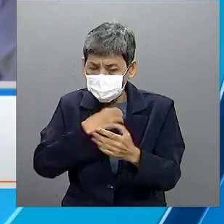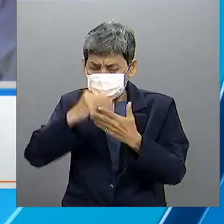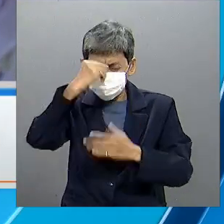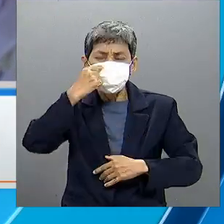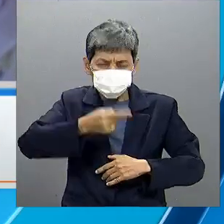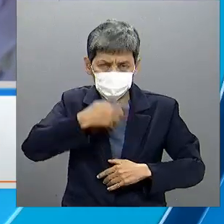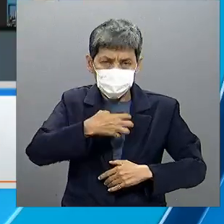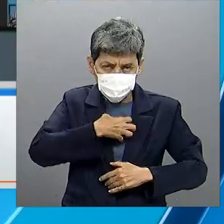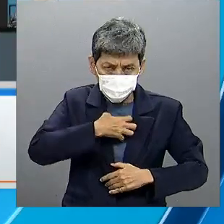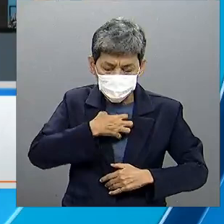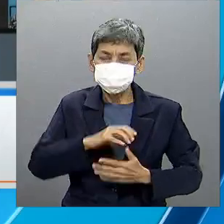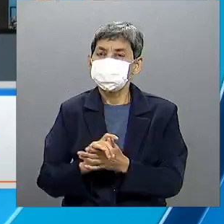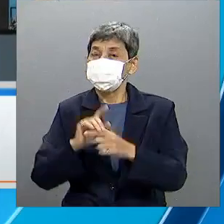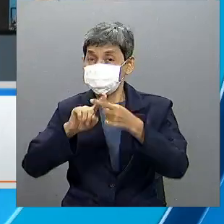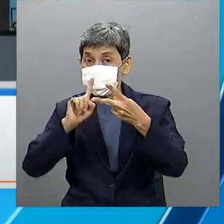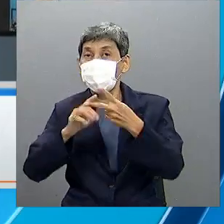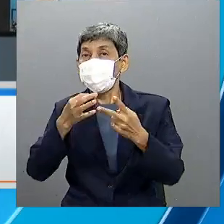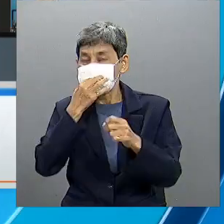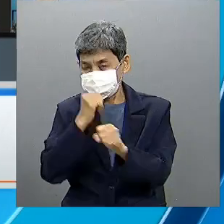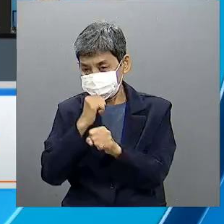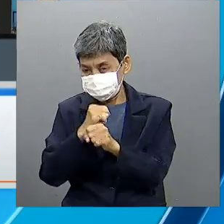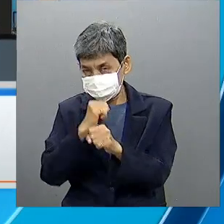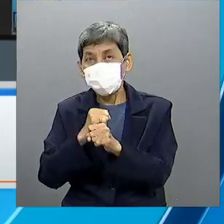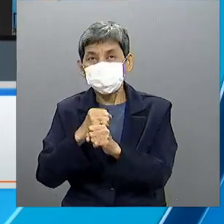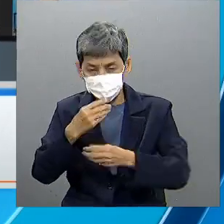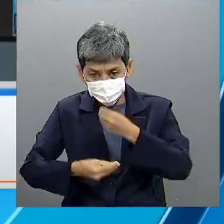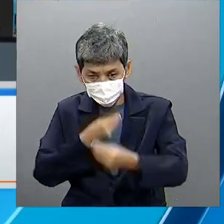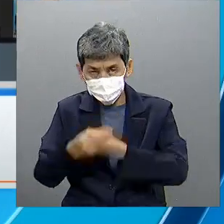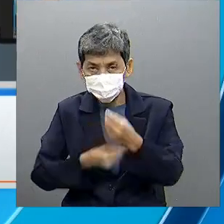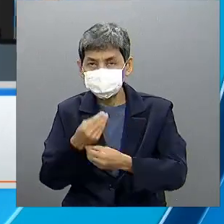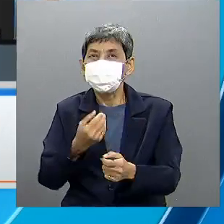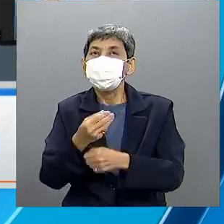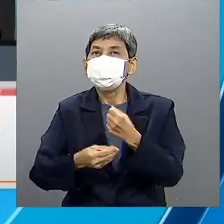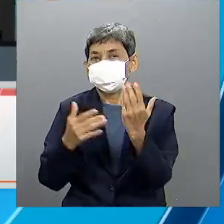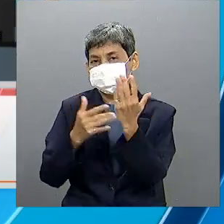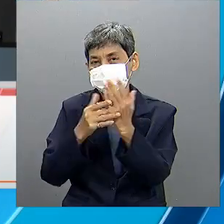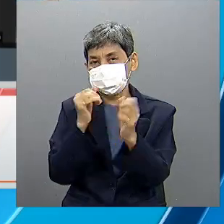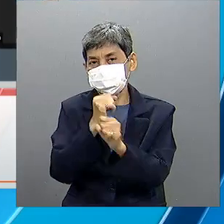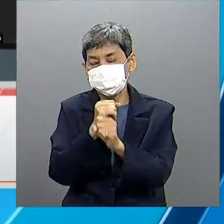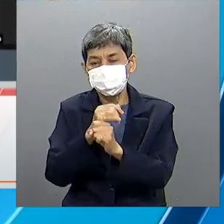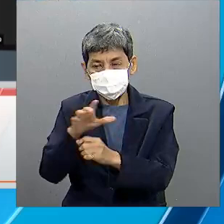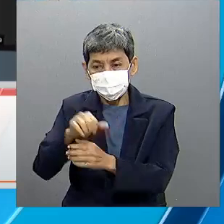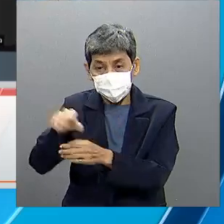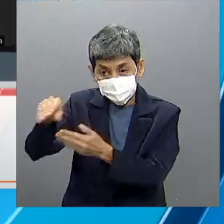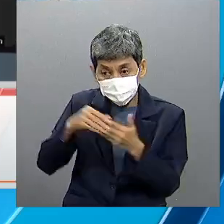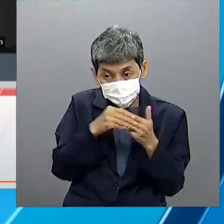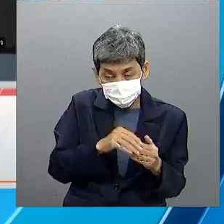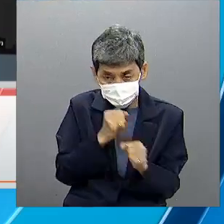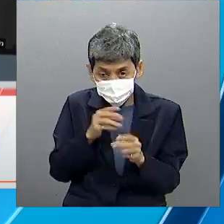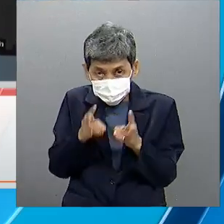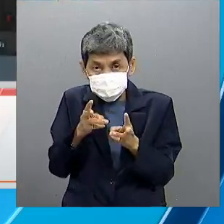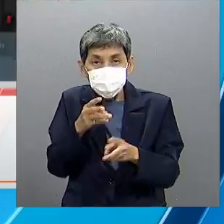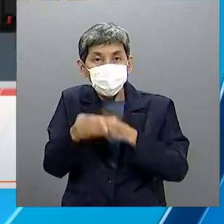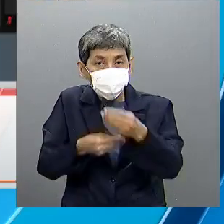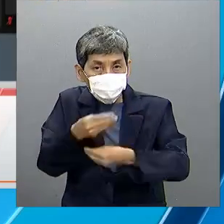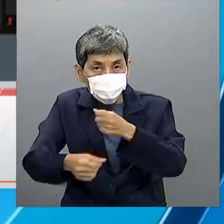เขาสนใจที่จะพัฒนาทักษะด้านการตลาดออนไลน์ทีเนี้ยเมื่อเราอ่ะจะนำเขามาพัฒนาทักษะการตลาดออนไลน์กับเราแล้วก็